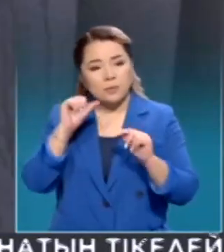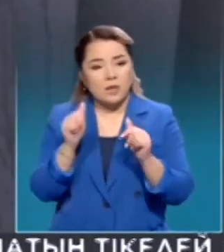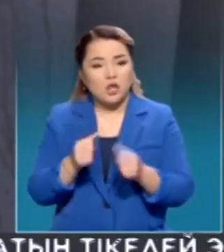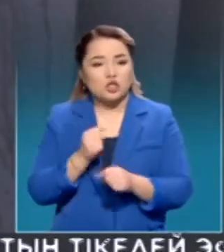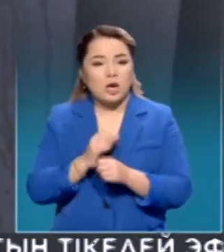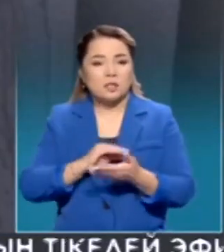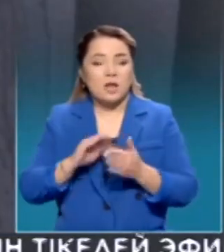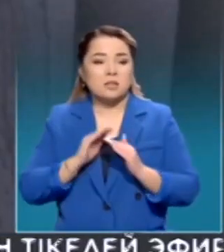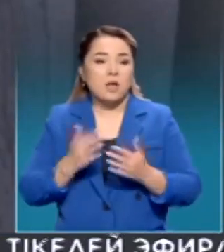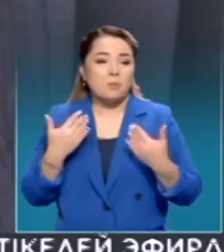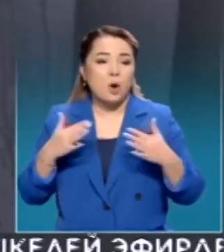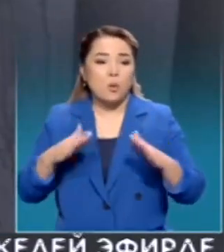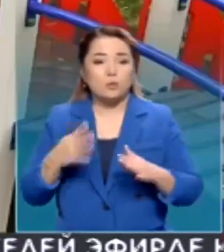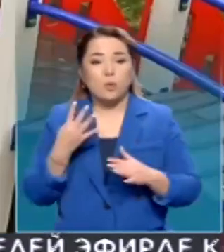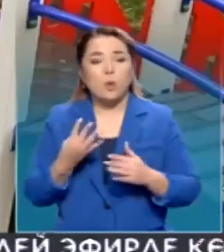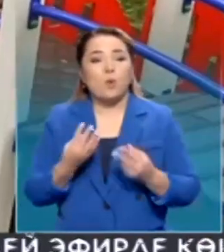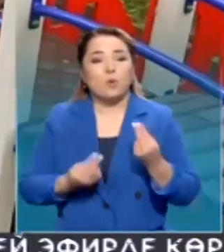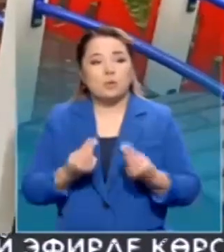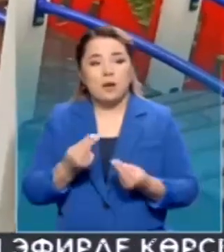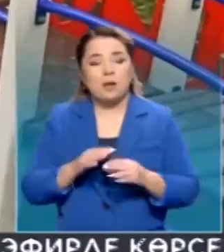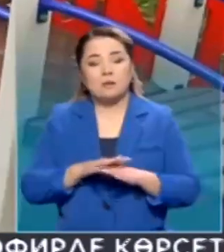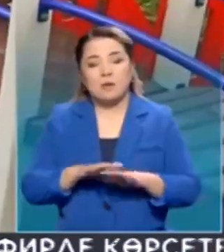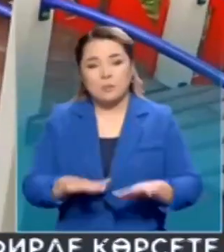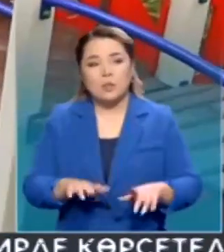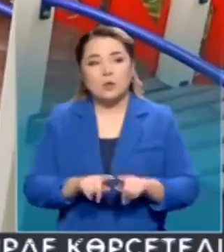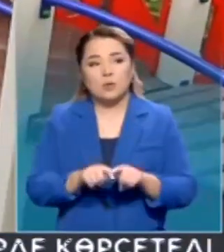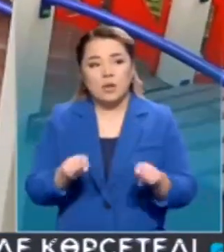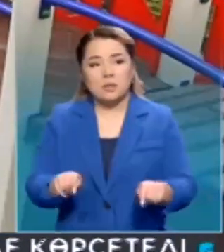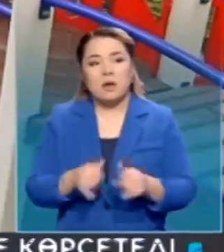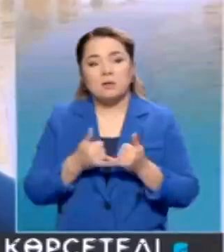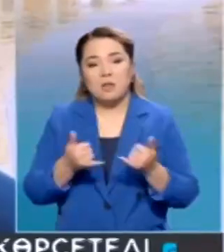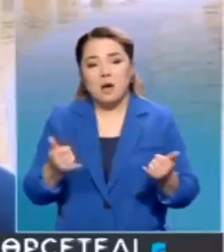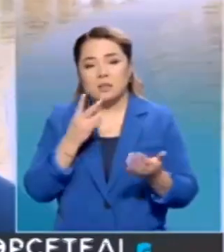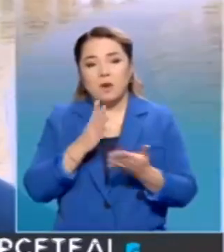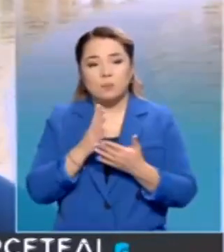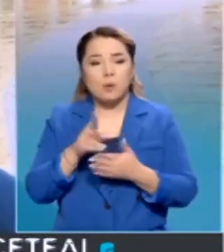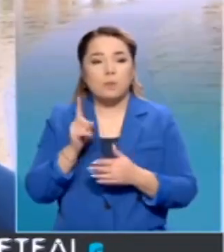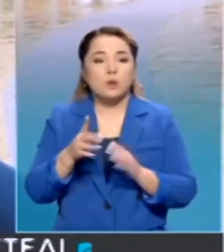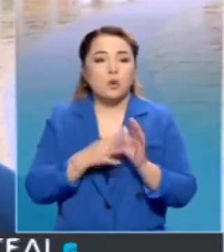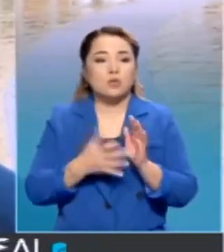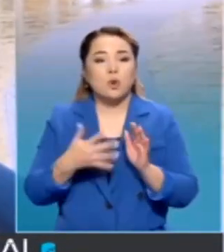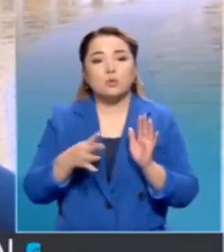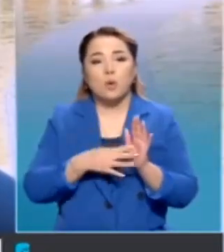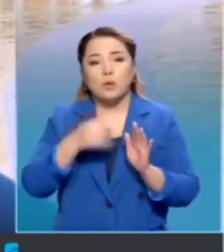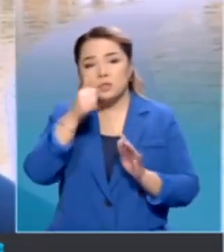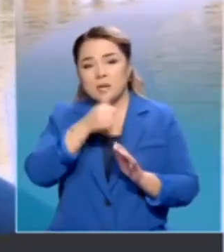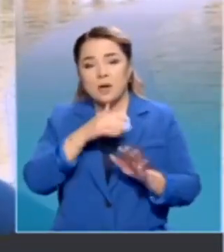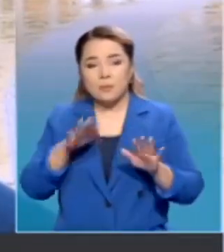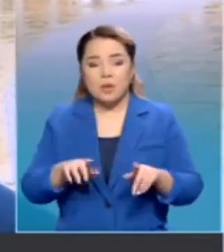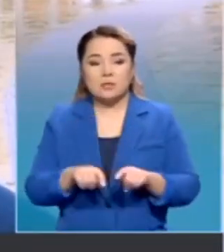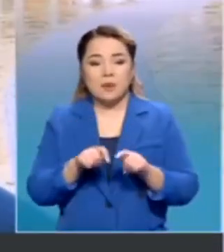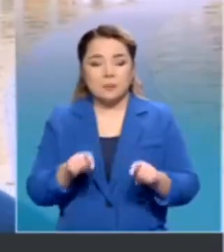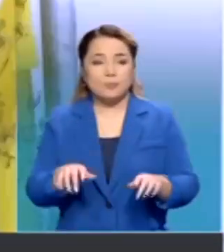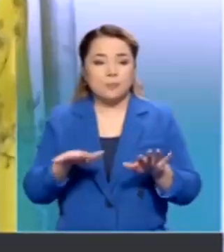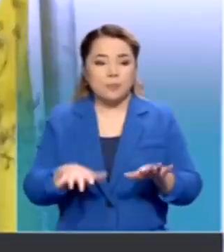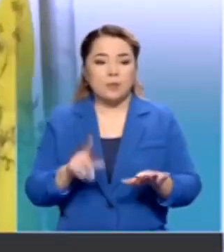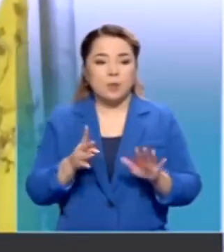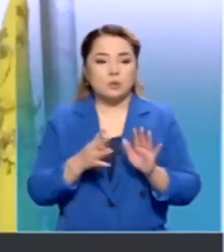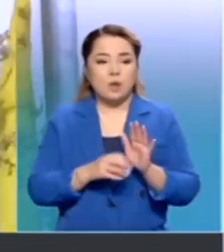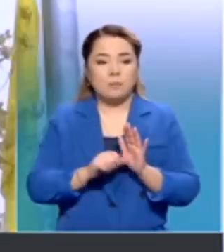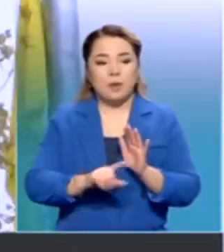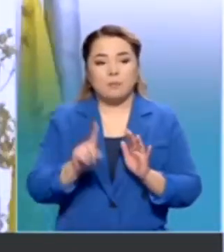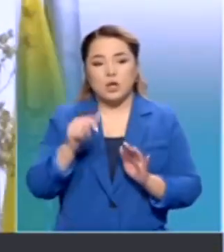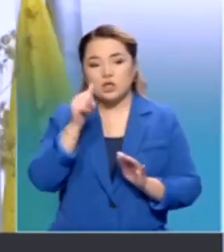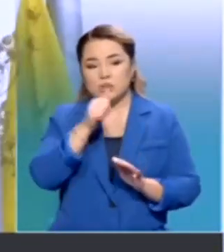орнында балаларға арналған 4 ойын алаңы да жайғасқан. 1959 жылы Ақтөбе облысына кеңкері келсе, 1961